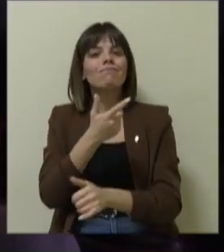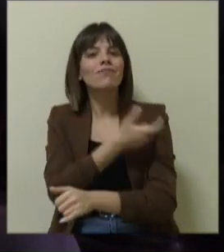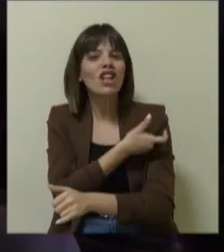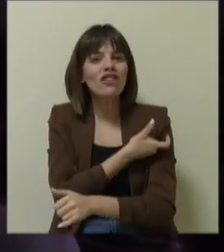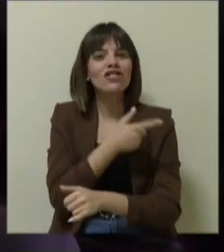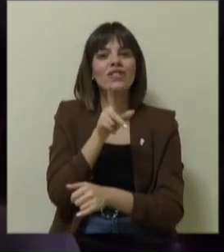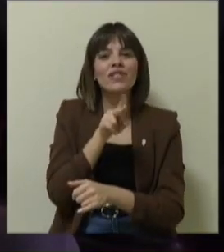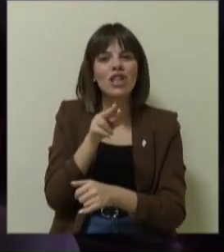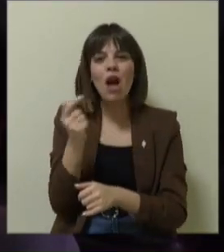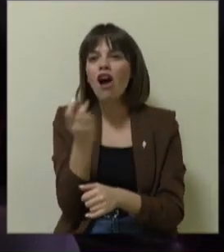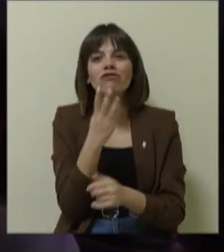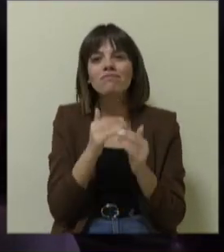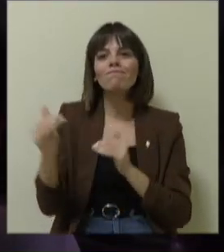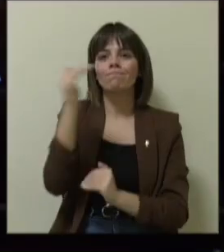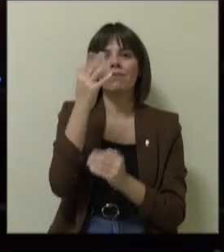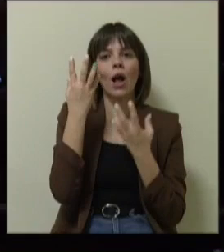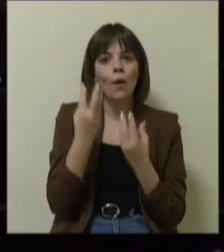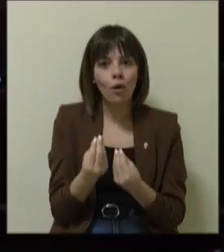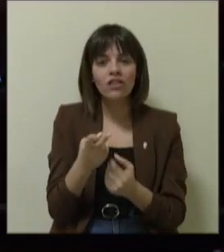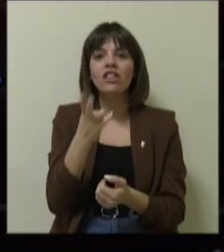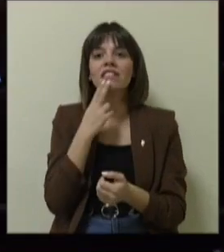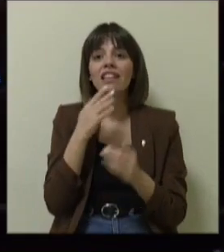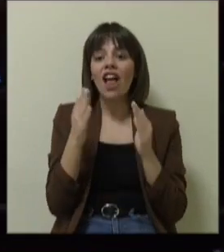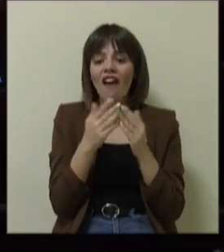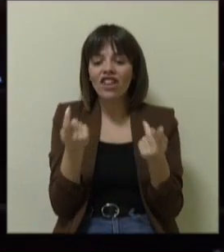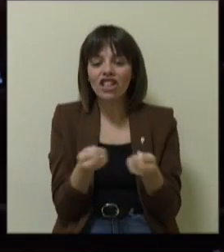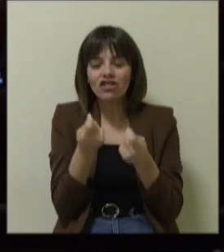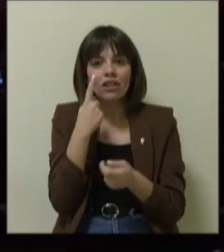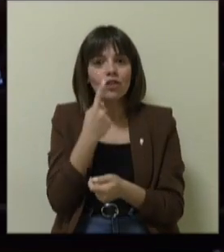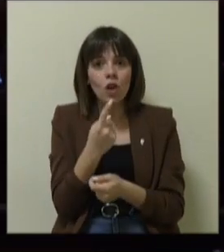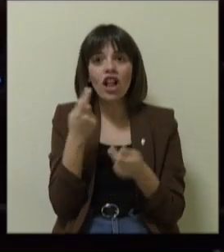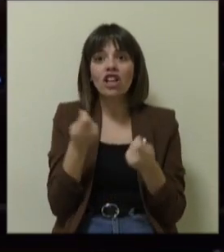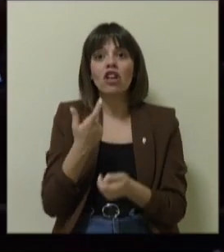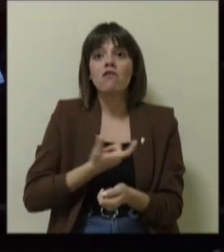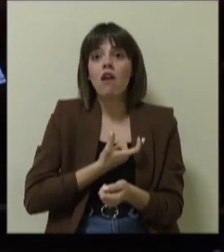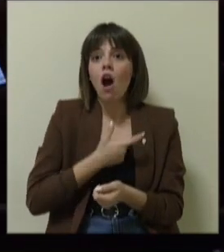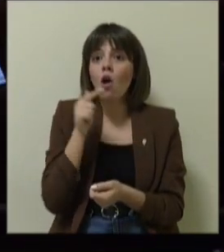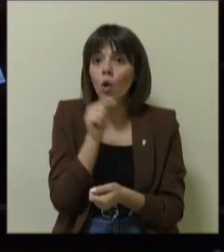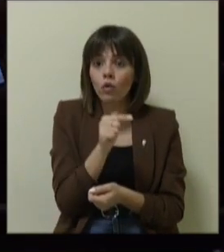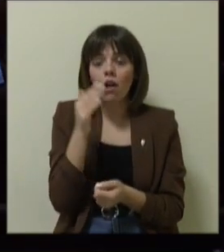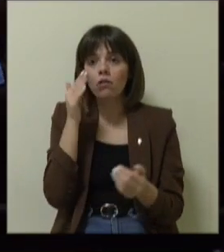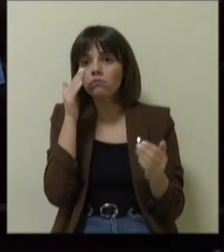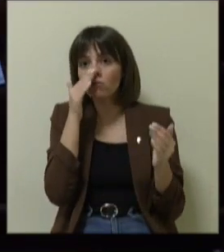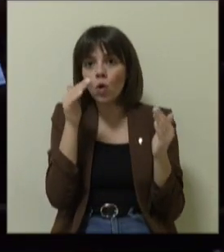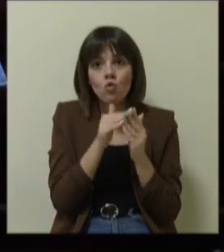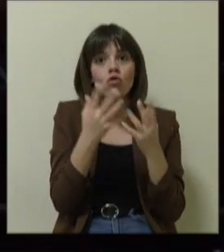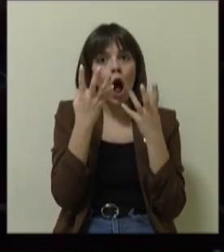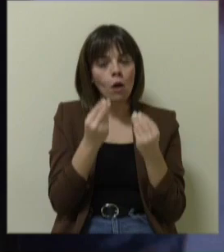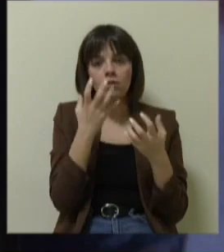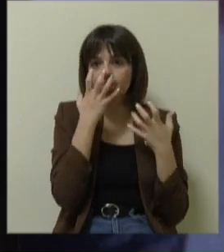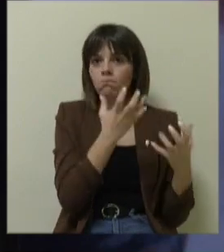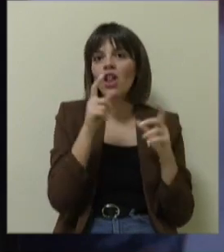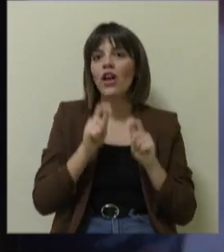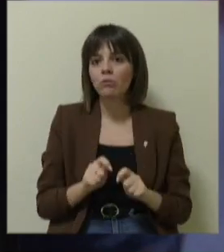kreşlerinin sayısını artıracağız. Kadın ev işçilerinin iş kanununa tabi olmasını